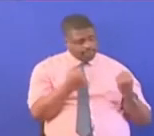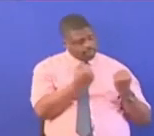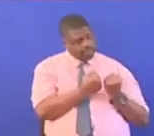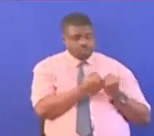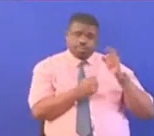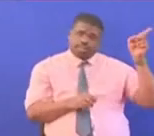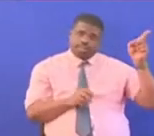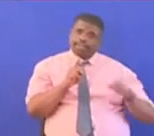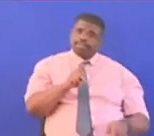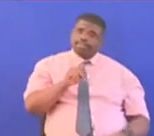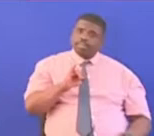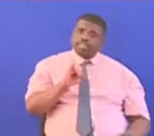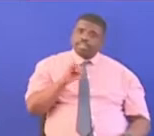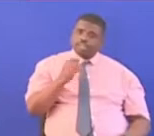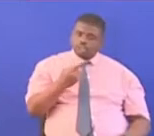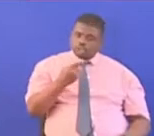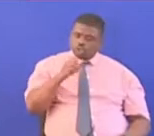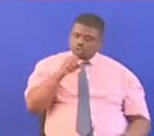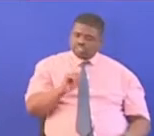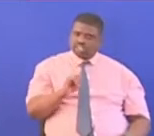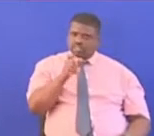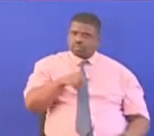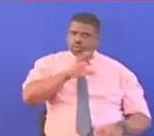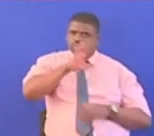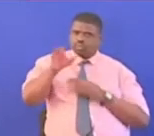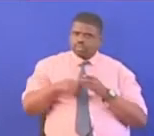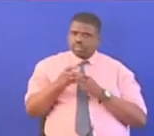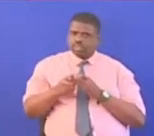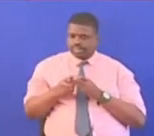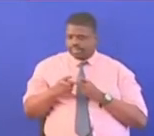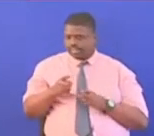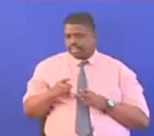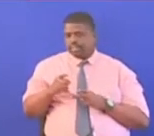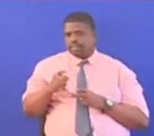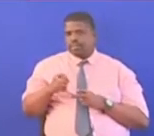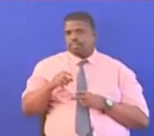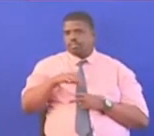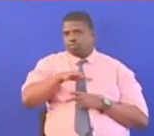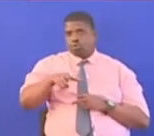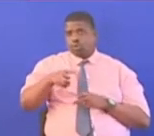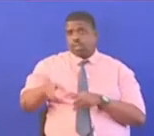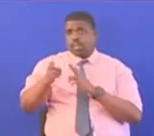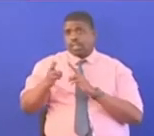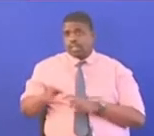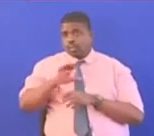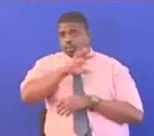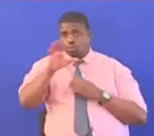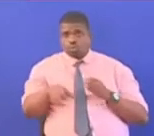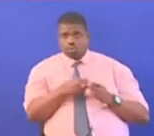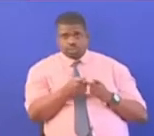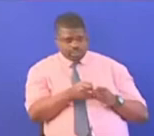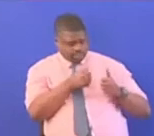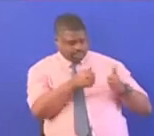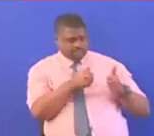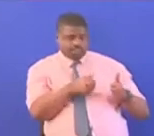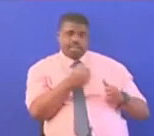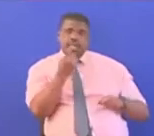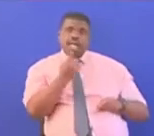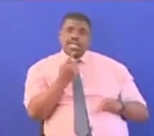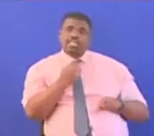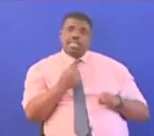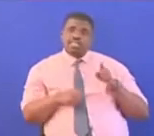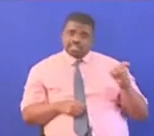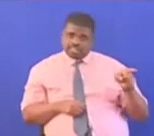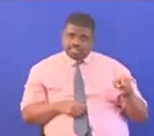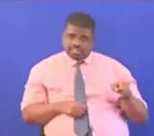Kigosi. Mathalani na wananchi wote wa Kanda ya Ziwa na wale wa mkoa wa Kagera wote tumekuwa tukitegemea asali